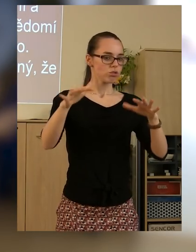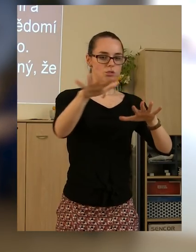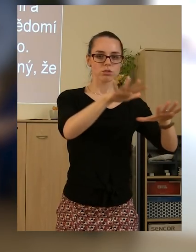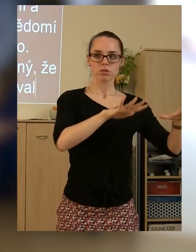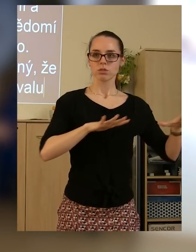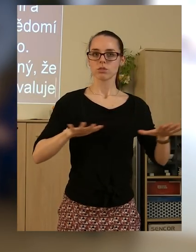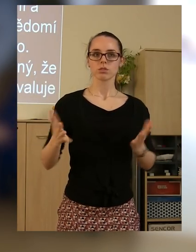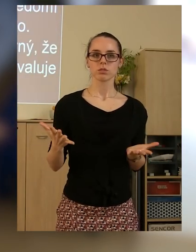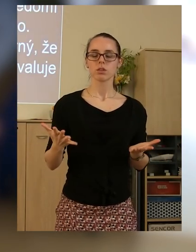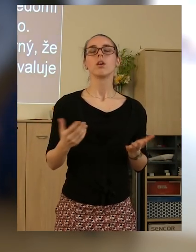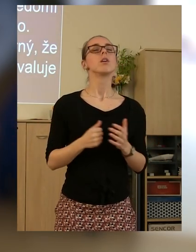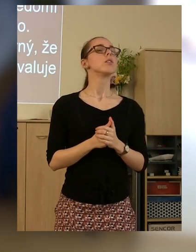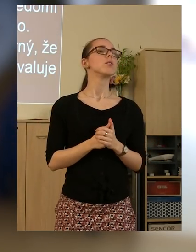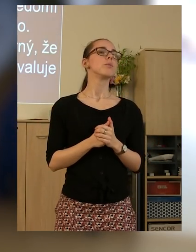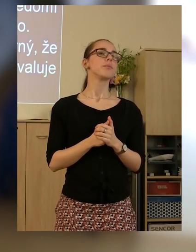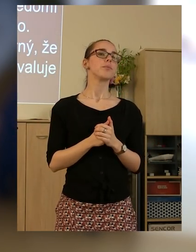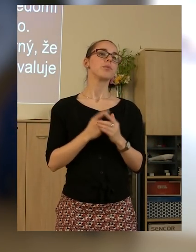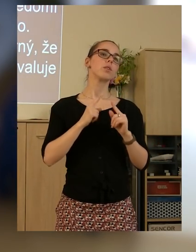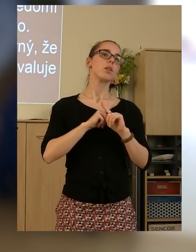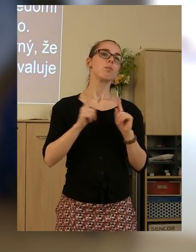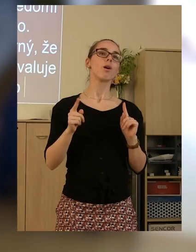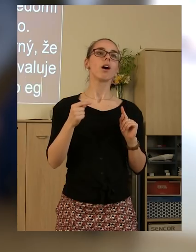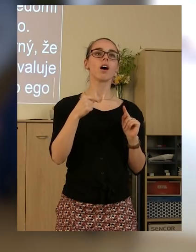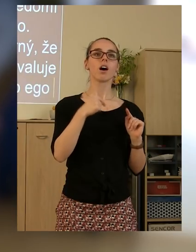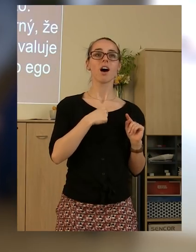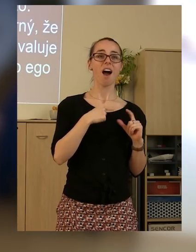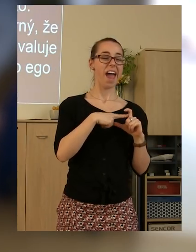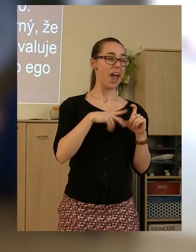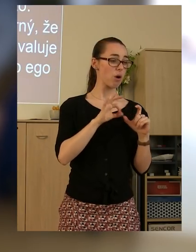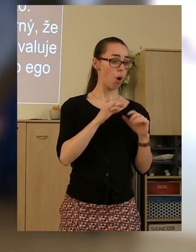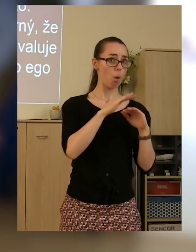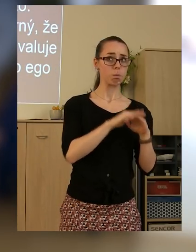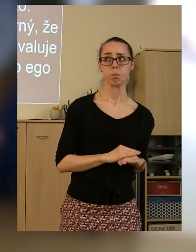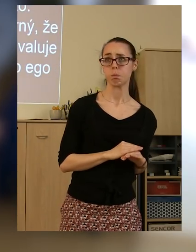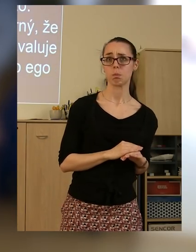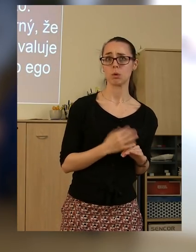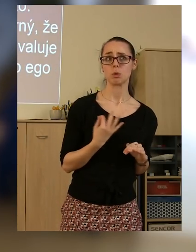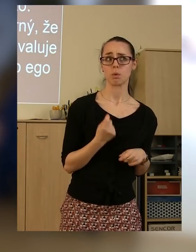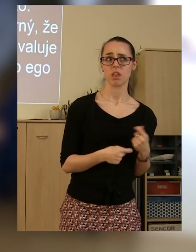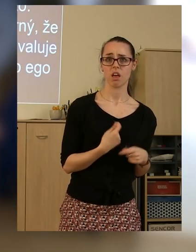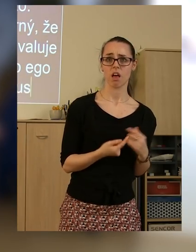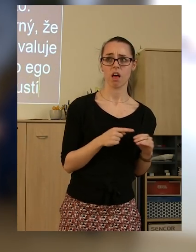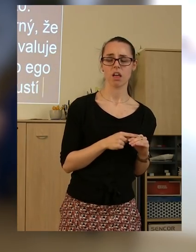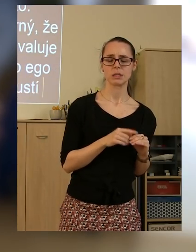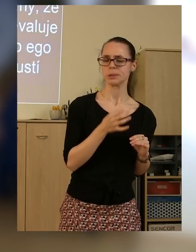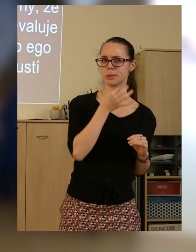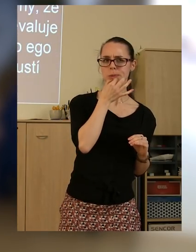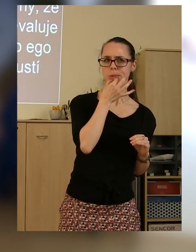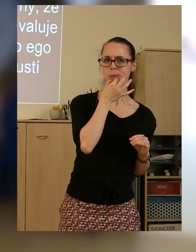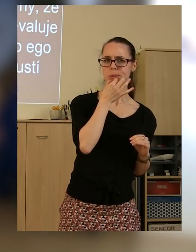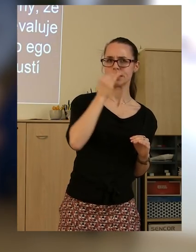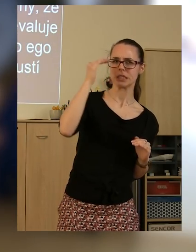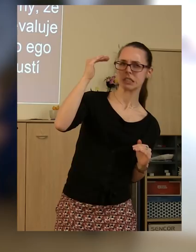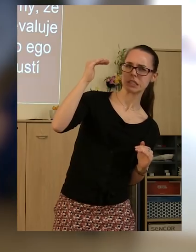tak, že zase to ego si to překompenzuje, nepřipustí vůbec, že to je takhle. A proto to musí